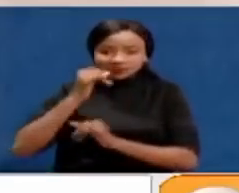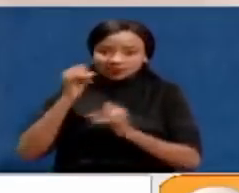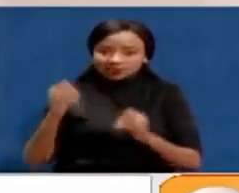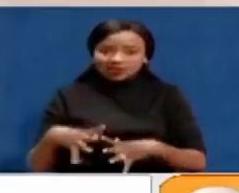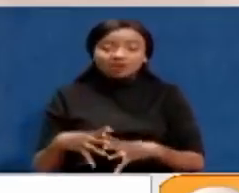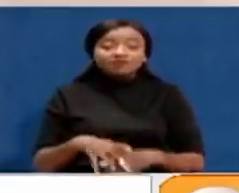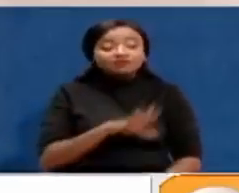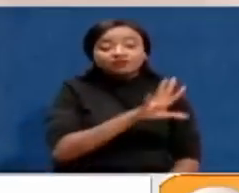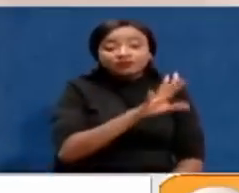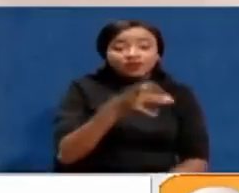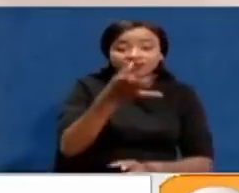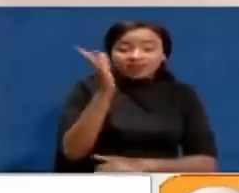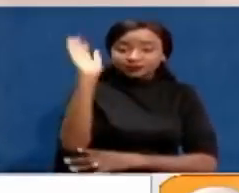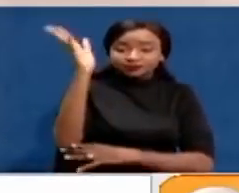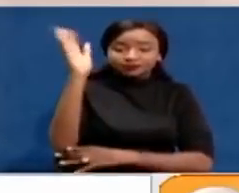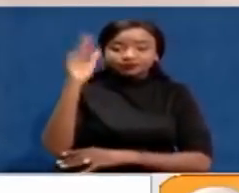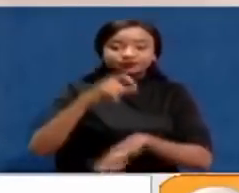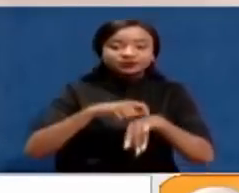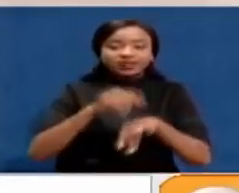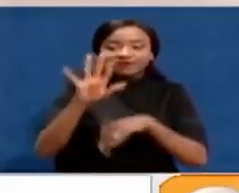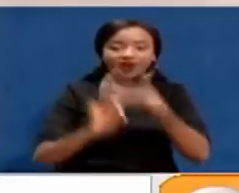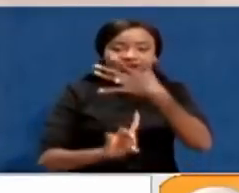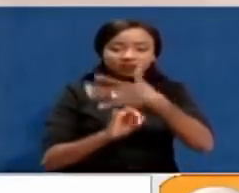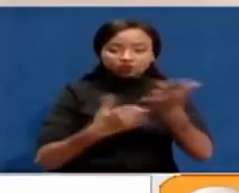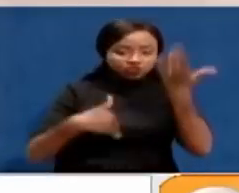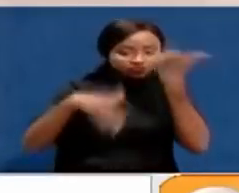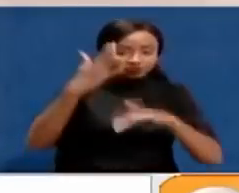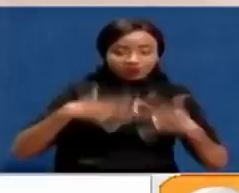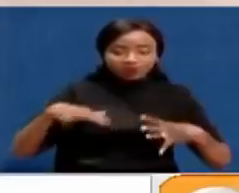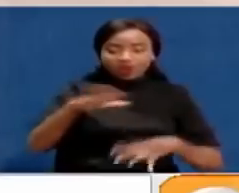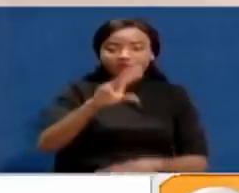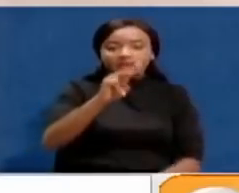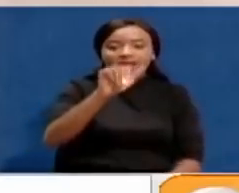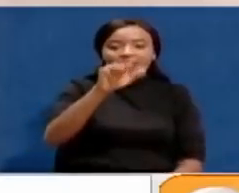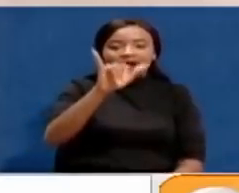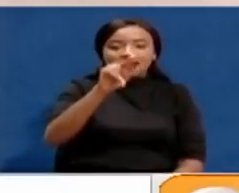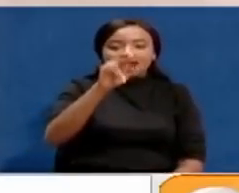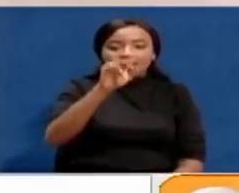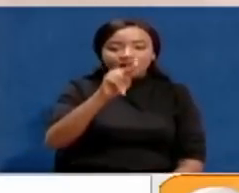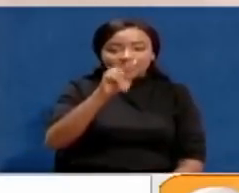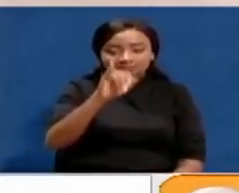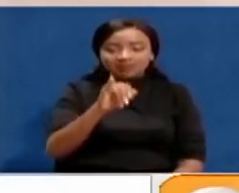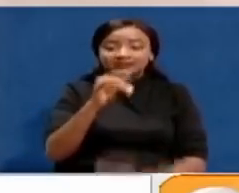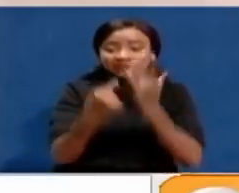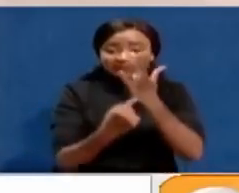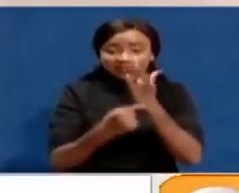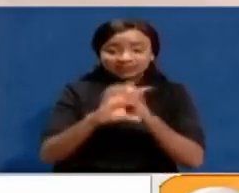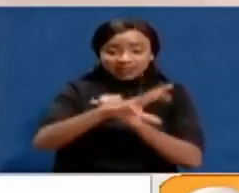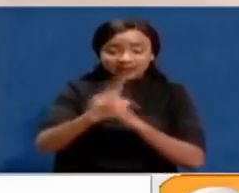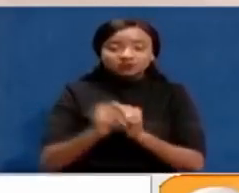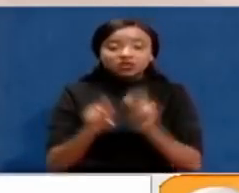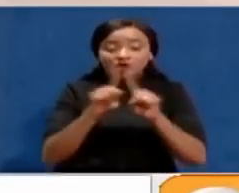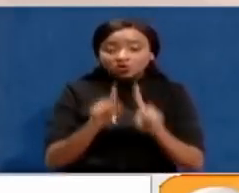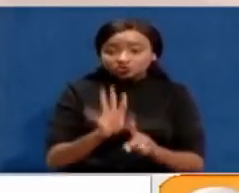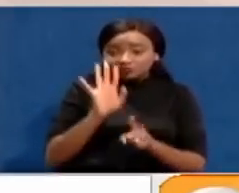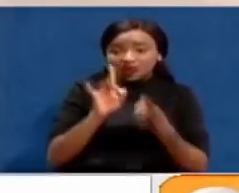iliyobuniwa na kuendeshwa na makundi ya vijana wataalamu wa teknolojia katika kambi ya Manyani, kaunti ya Taita Taveta. Rais, ambaye aliandamana